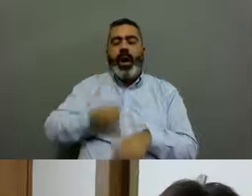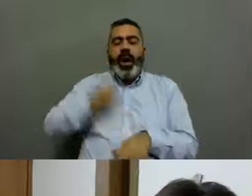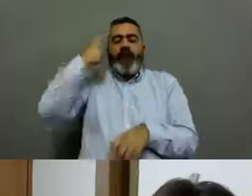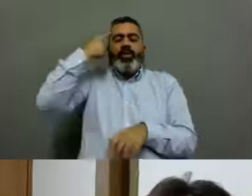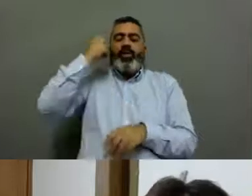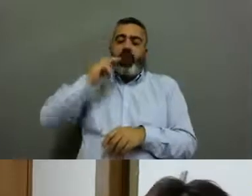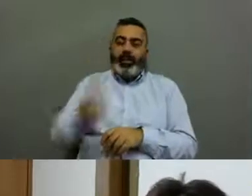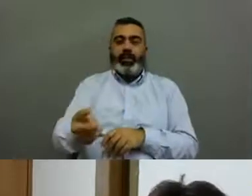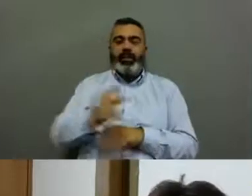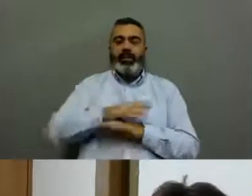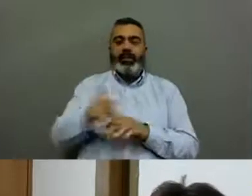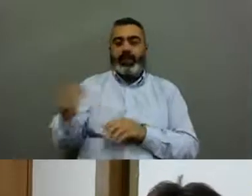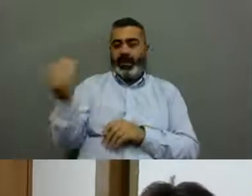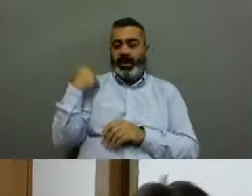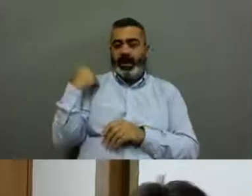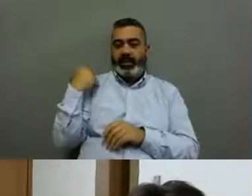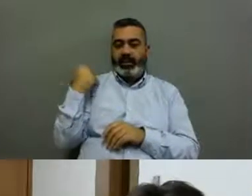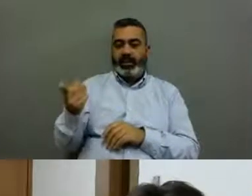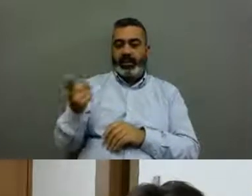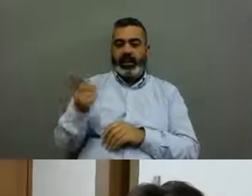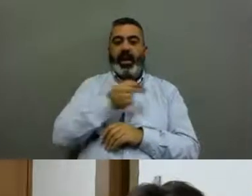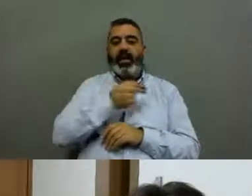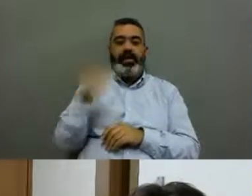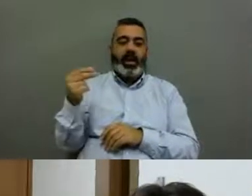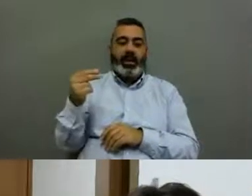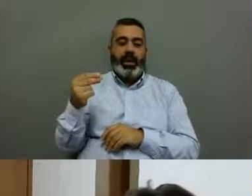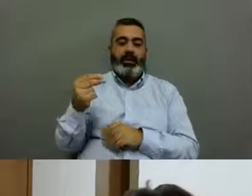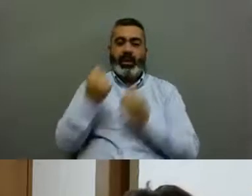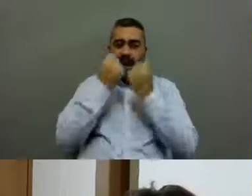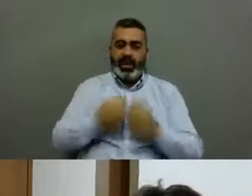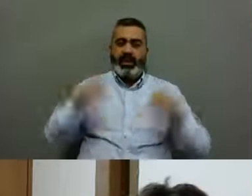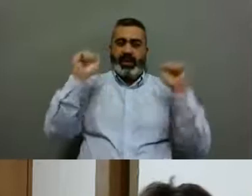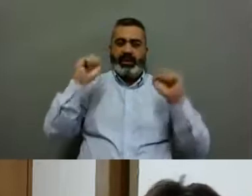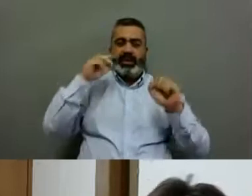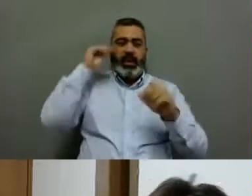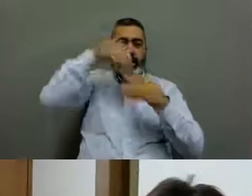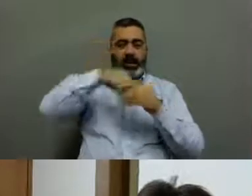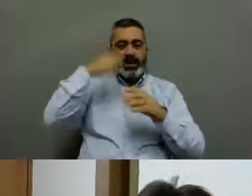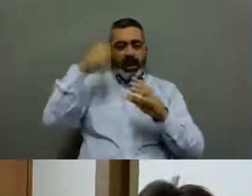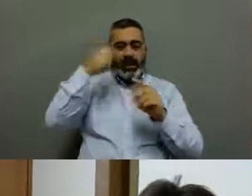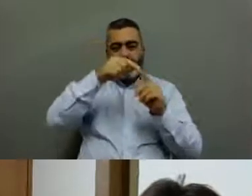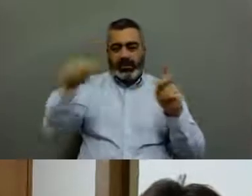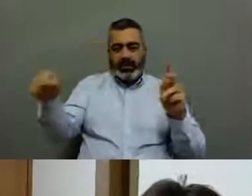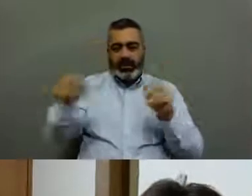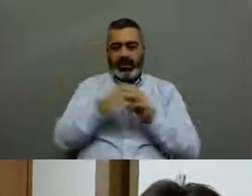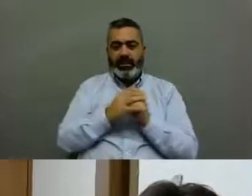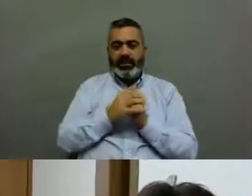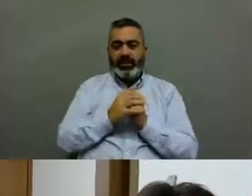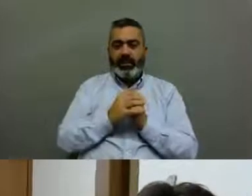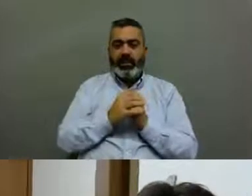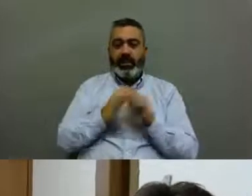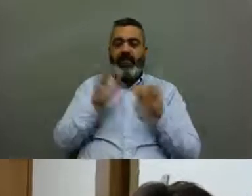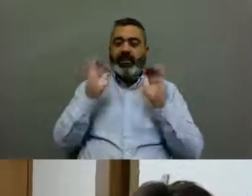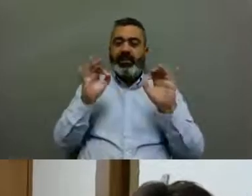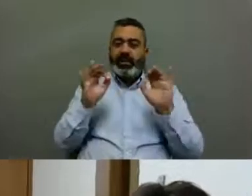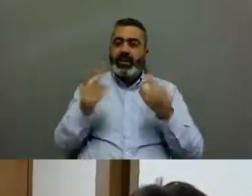απάντηση σε αυτή την ερώτηση σε σχέση με τις ταινίες που είδαμε. Και βέβαια